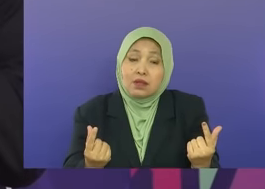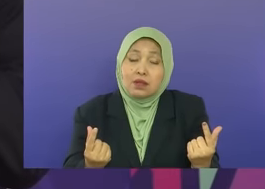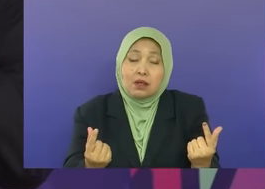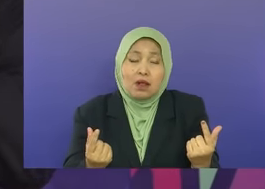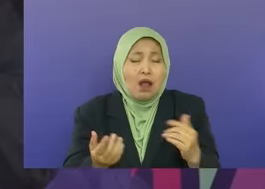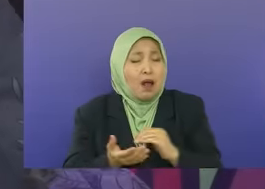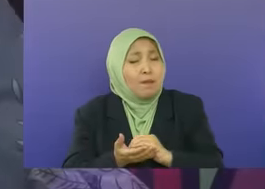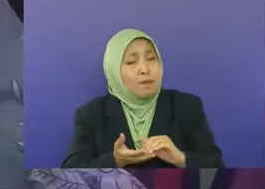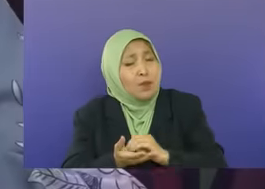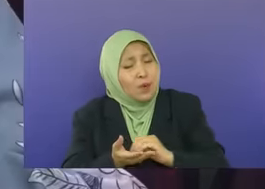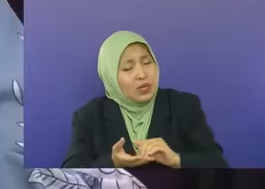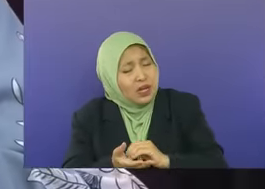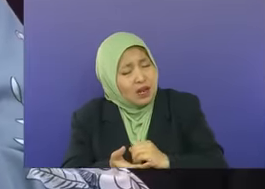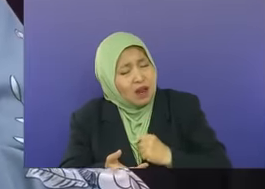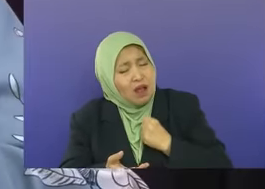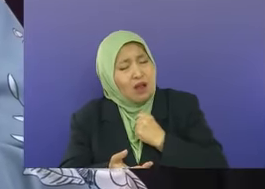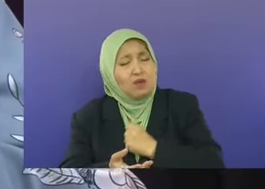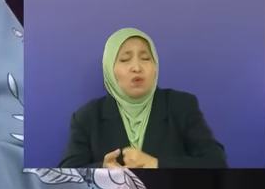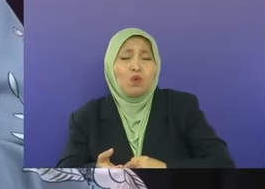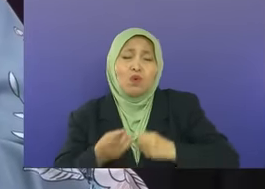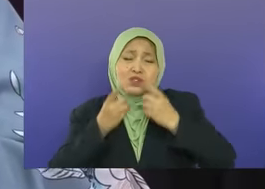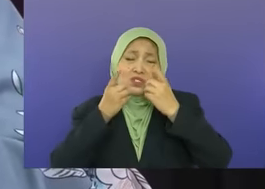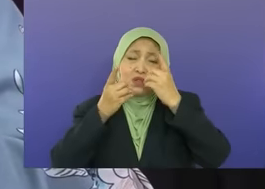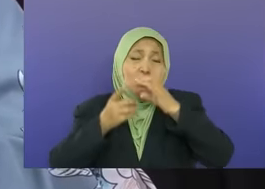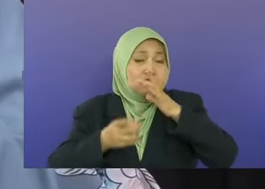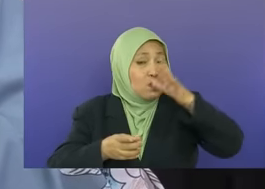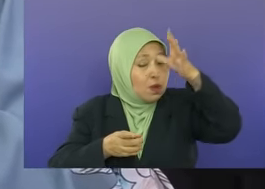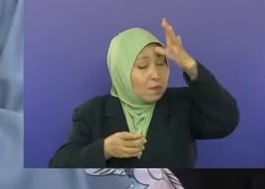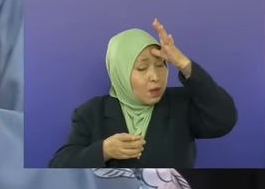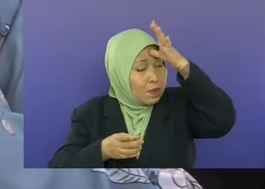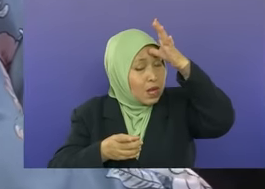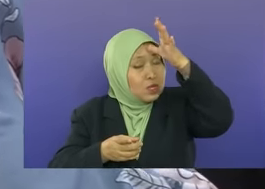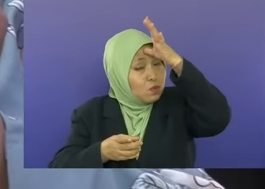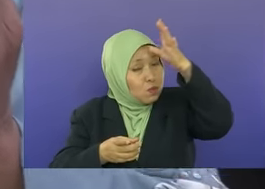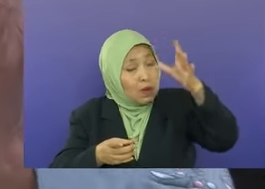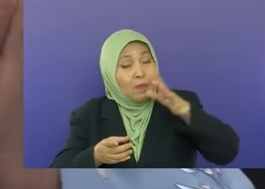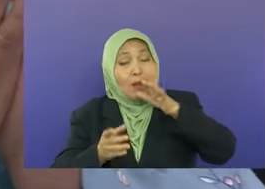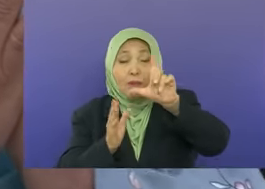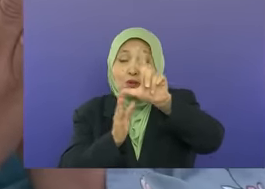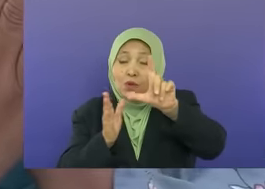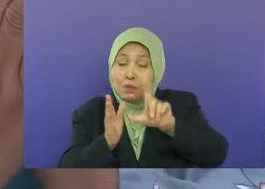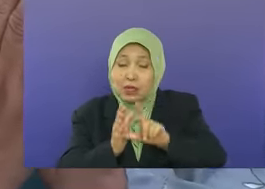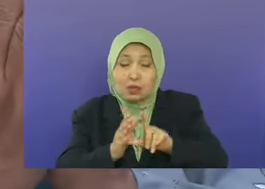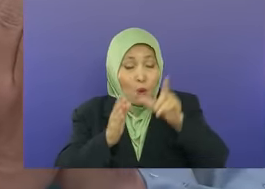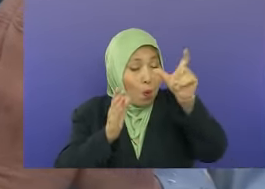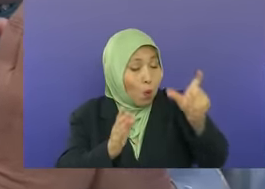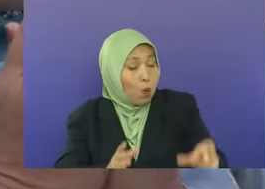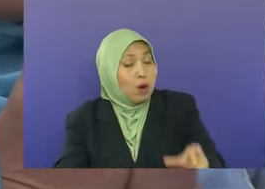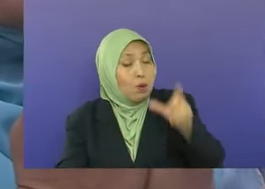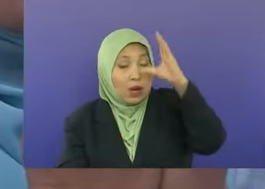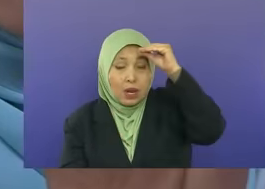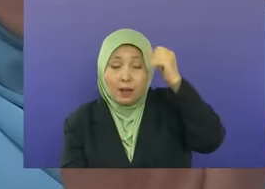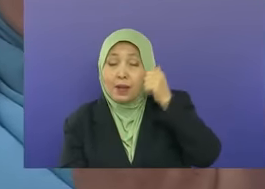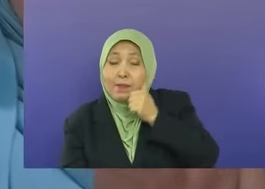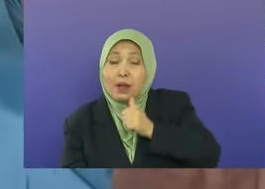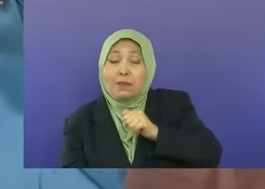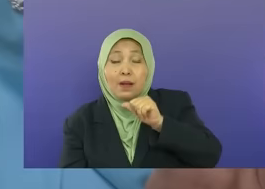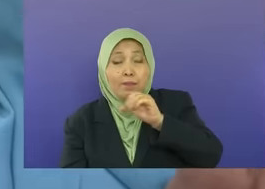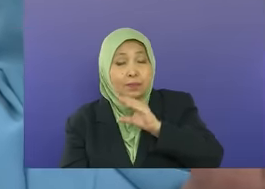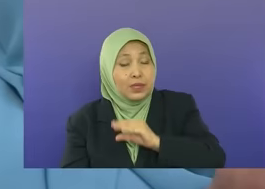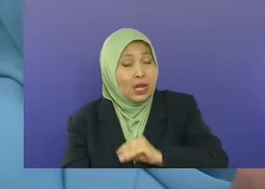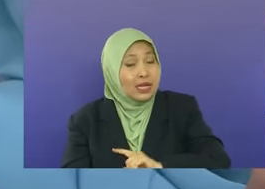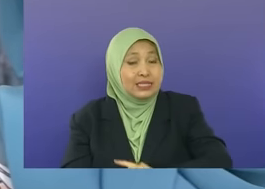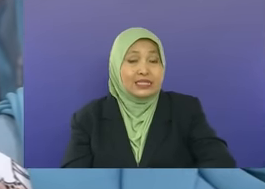ampunilah dosa-dosa Ibu Ayah kami ya Allah ibu yang mertua kami muslimin muslimat mukminin dan mukminat